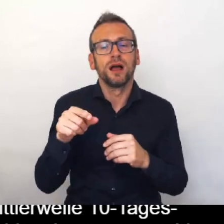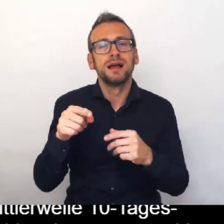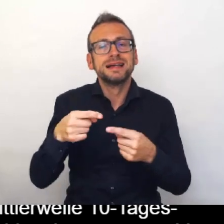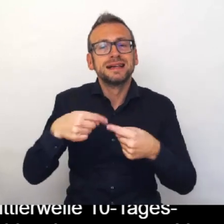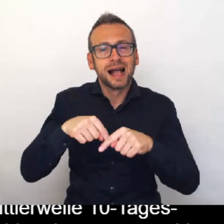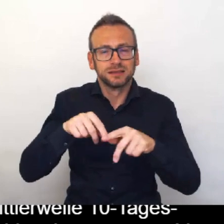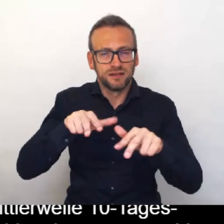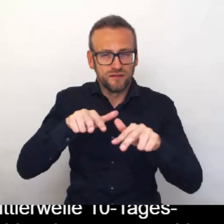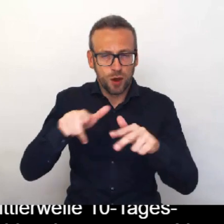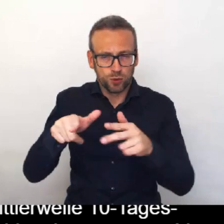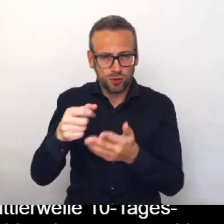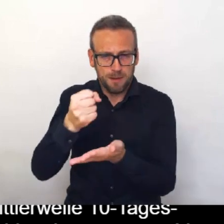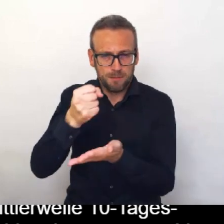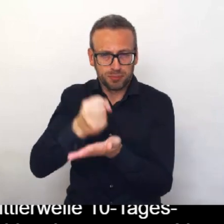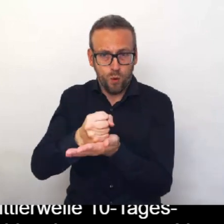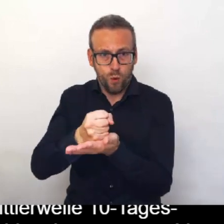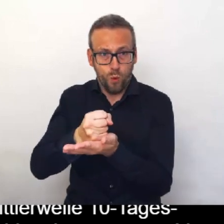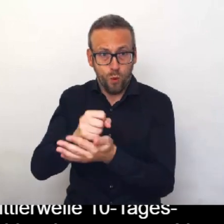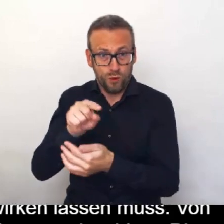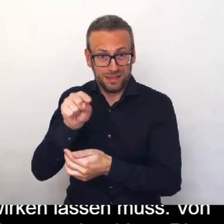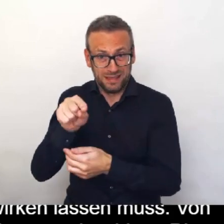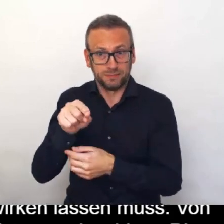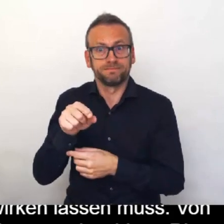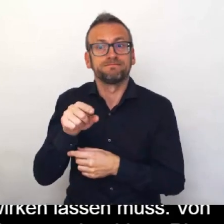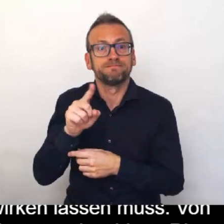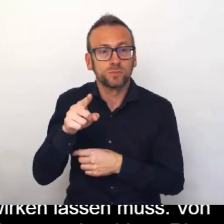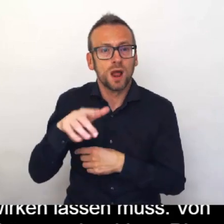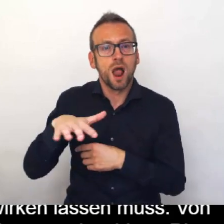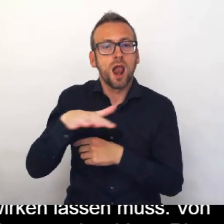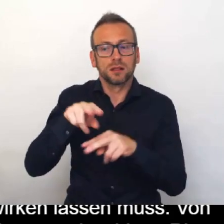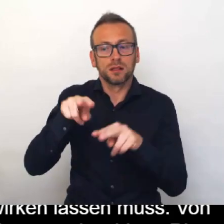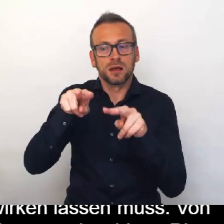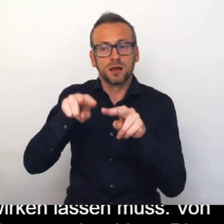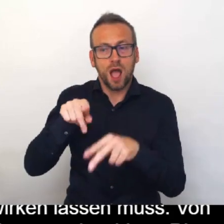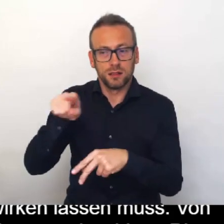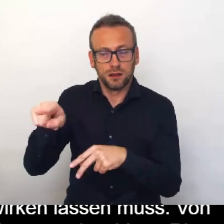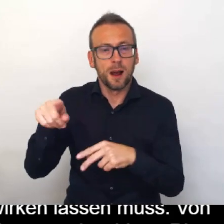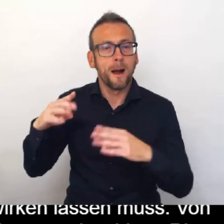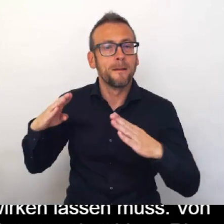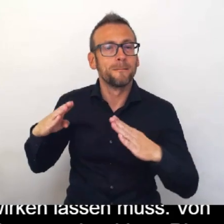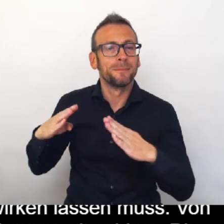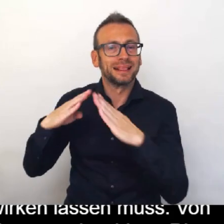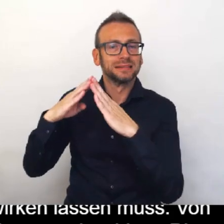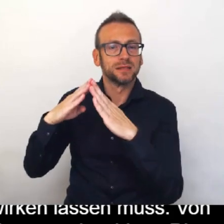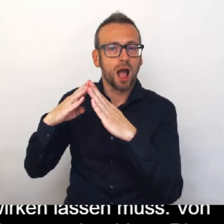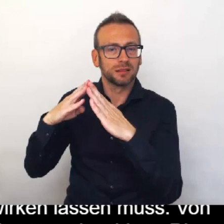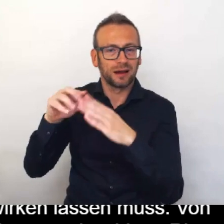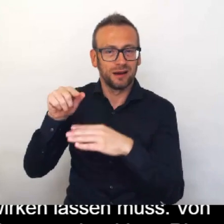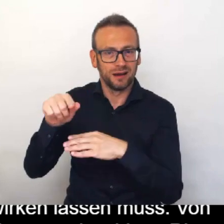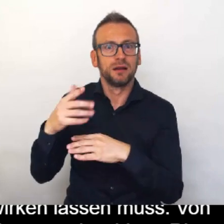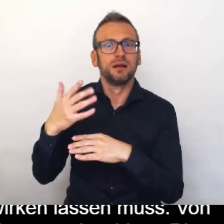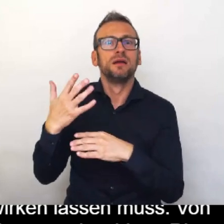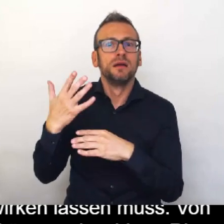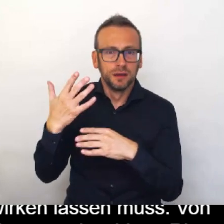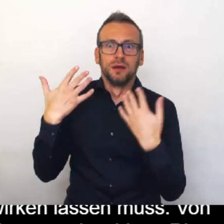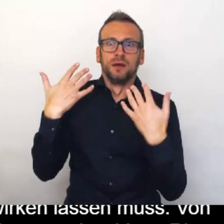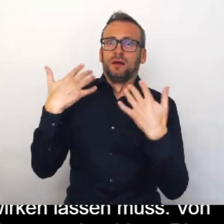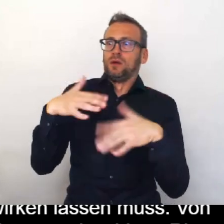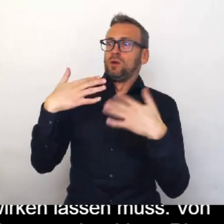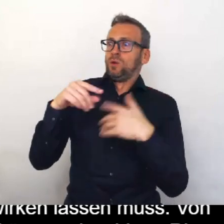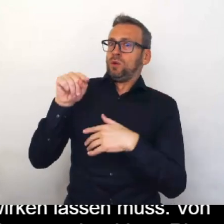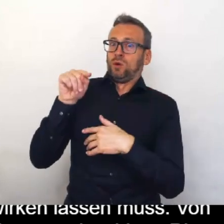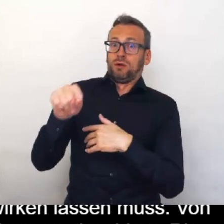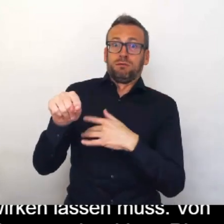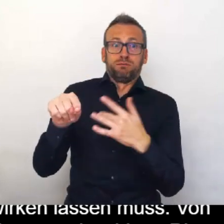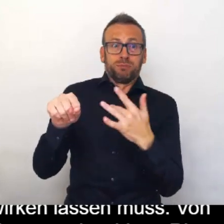Kontakte zu unterbinden, denn die Kontakte sind ja letztlich das Futter des Virus immer wieder sich weiter zu verbreiten und wenn man die eben stark